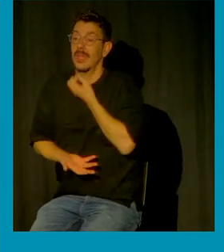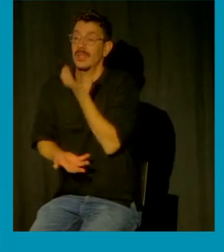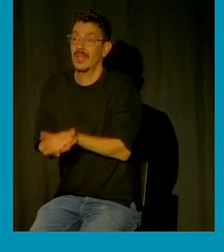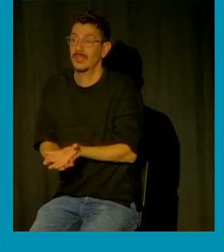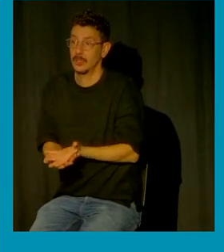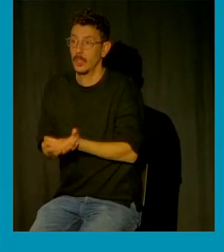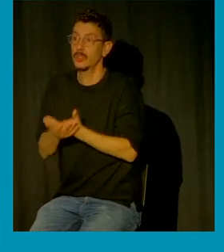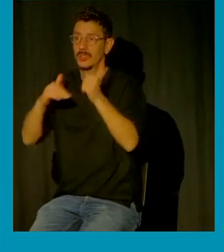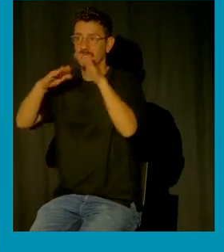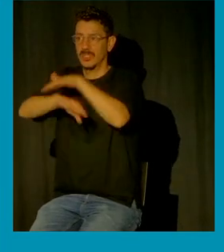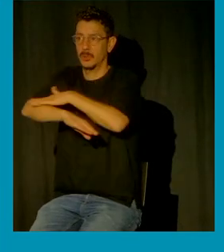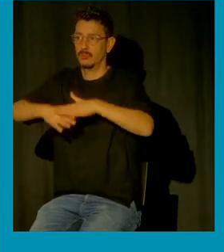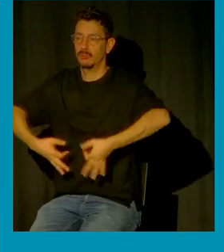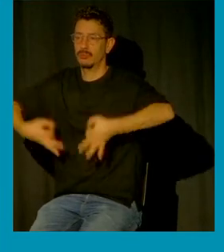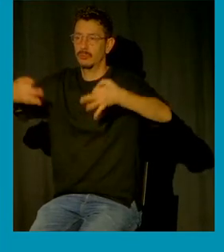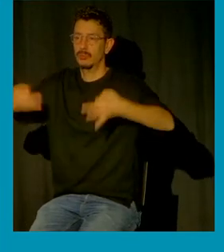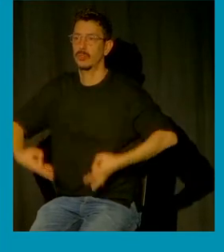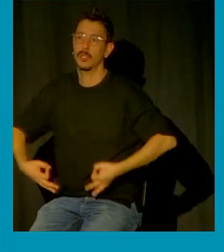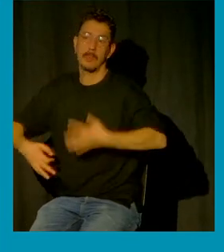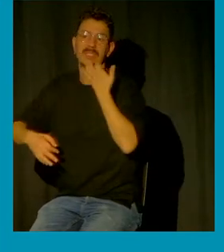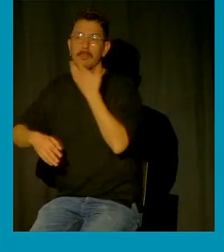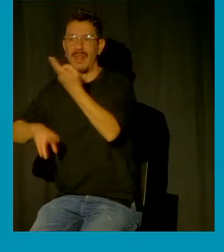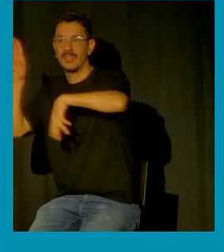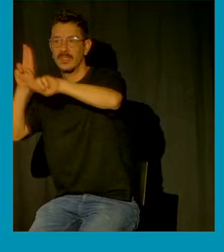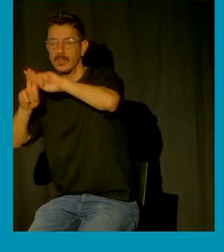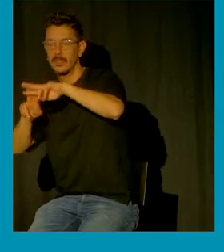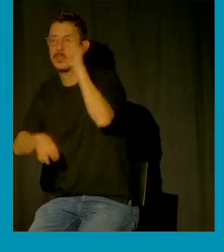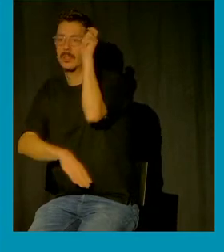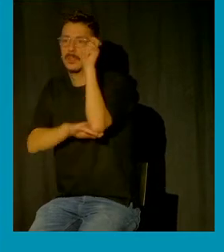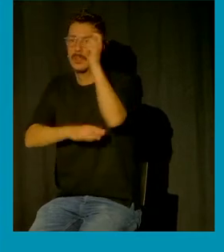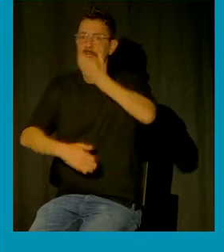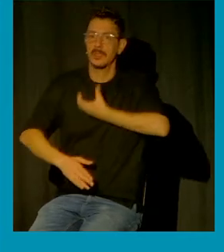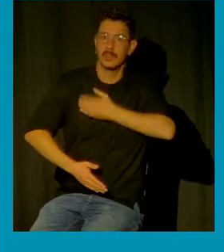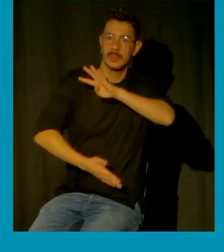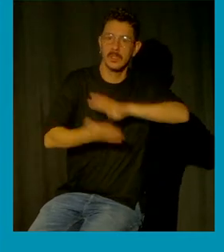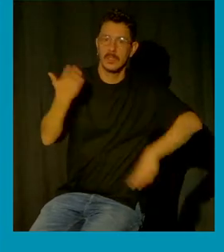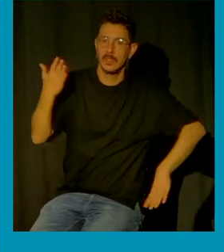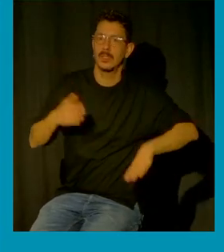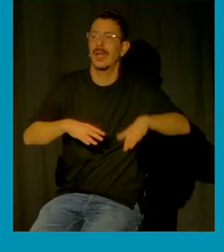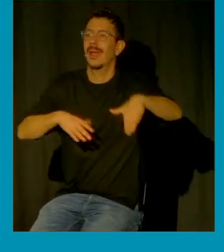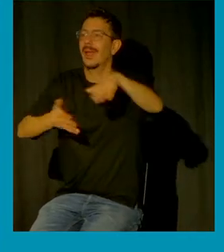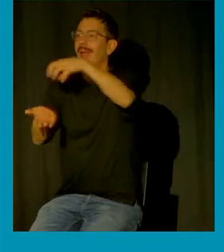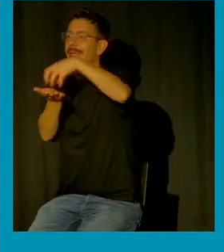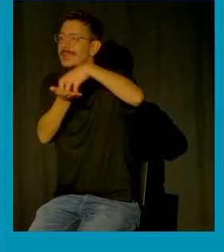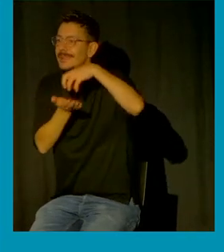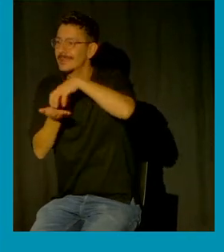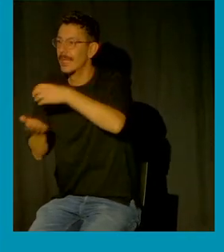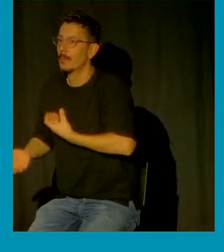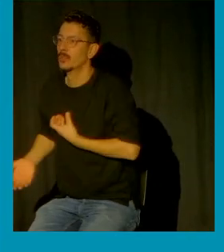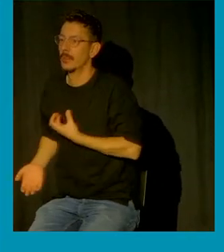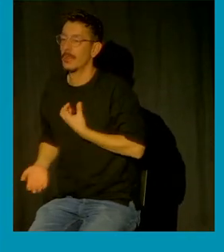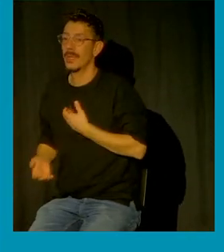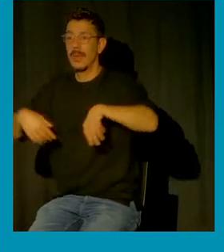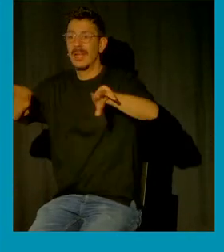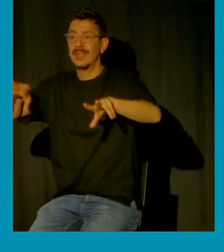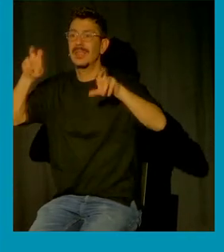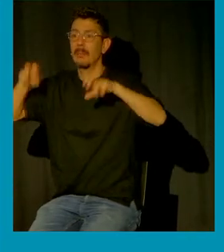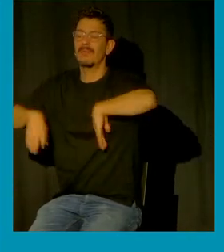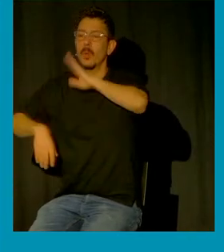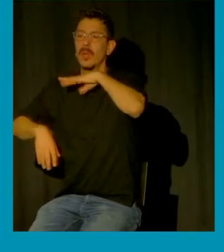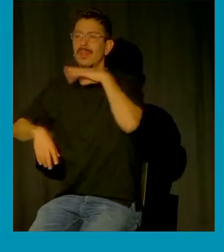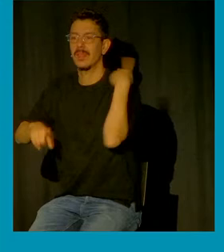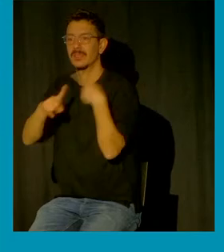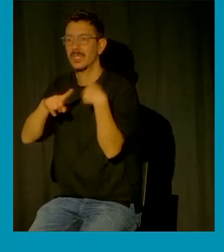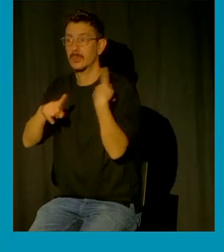diferents institucions Generalitat Diputació Ajuntament de Barcelona i'entitats municipalistes és sobre les violències sexuals